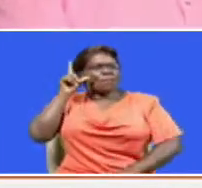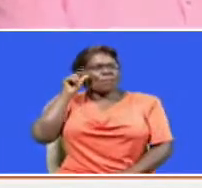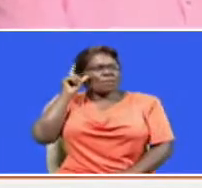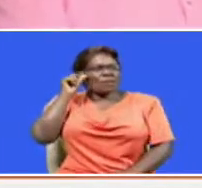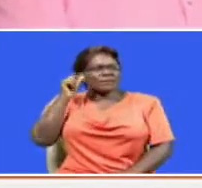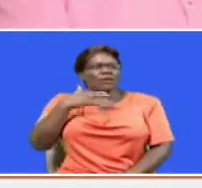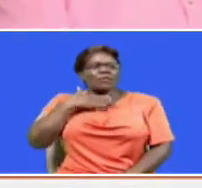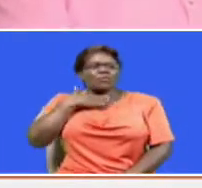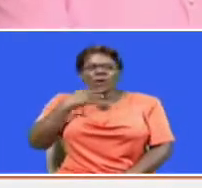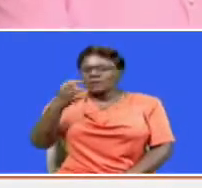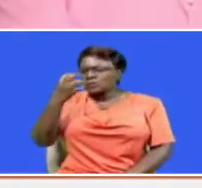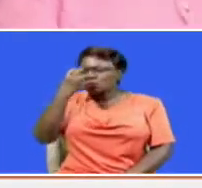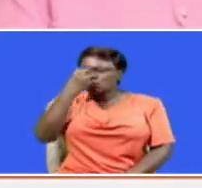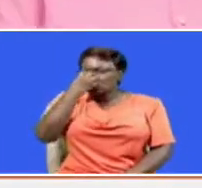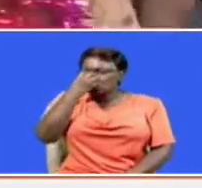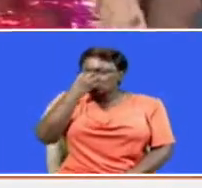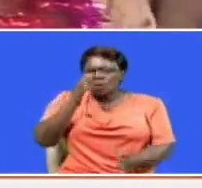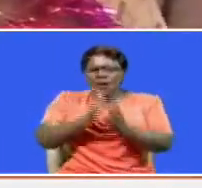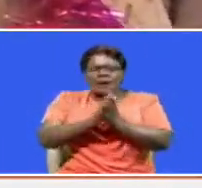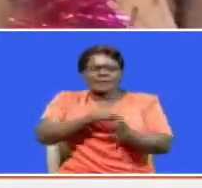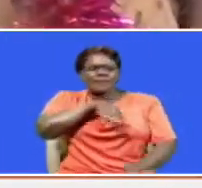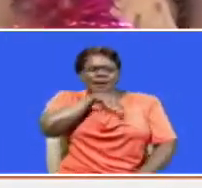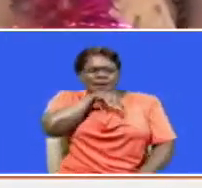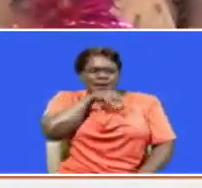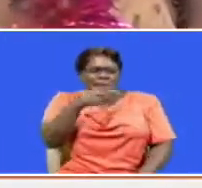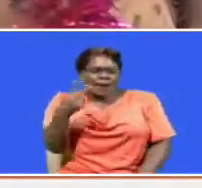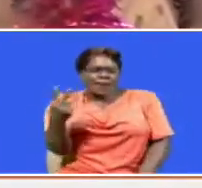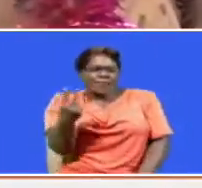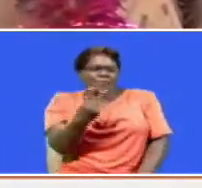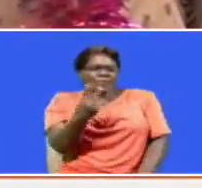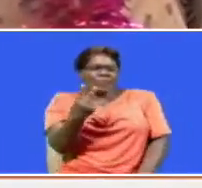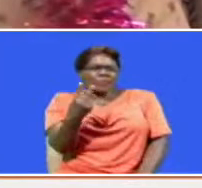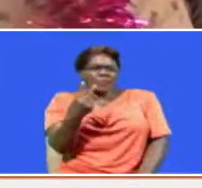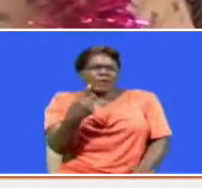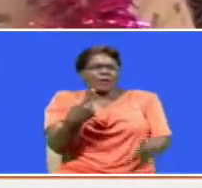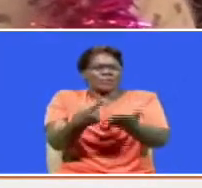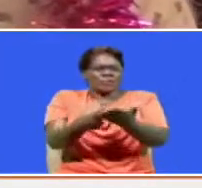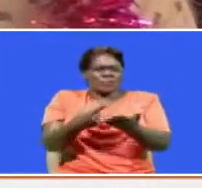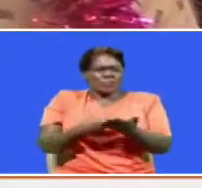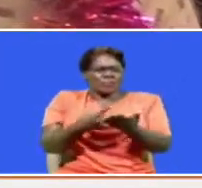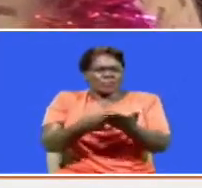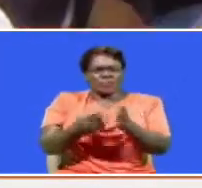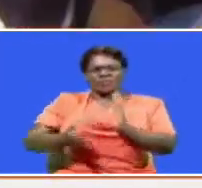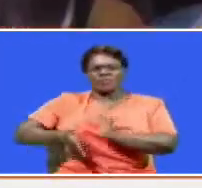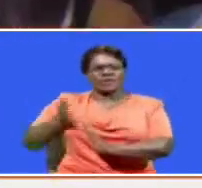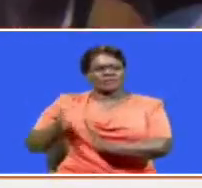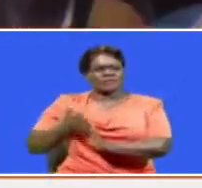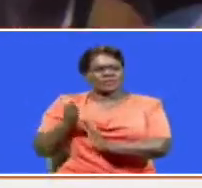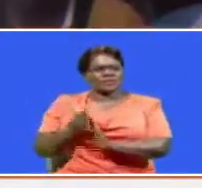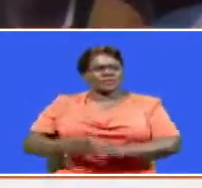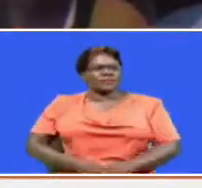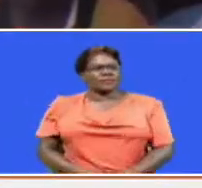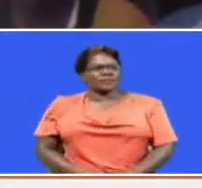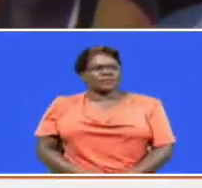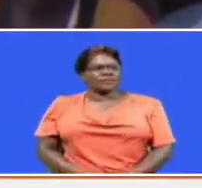ambao wanamtaka Rais William Ruto na kinara wa Azimio Raila Odinga kufanya maridhiano upesi.